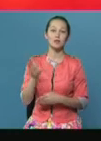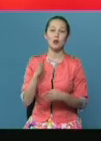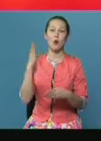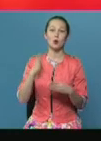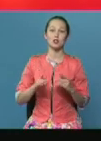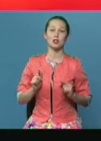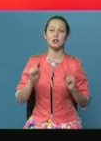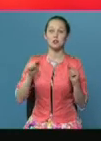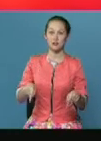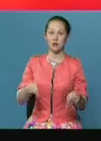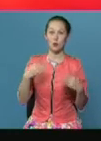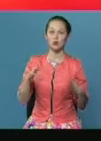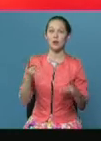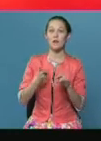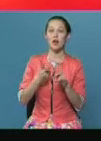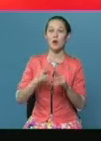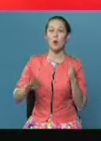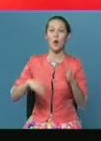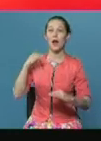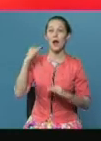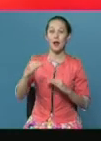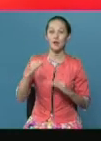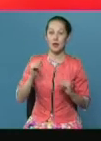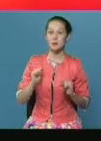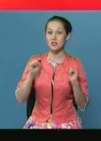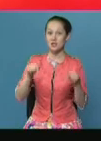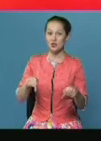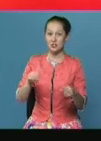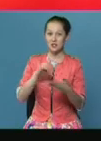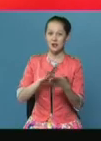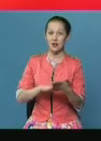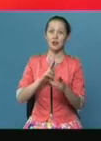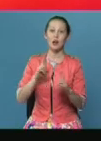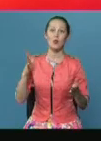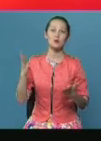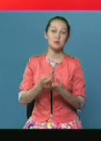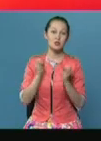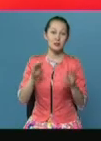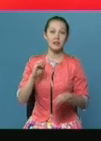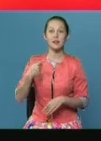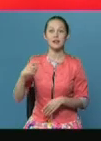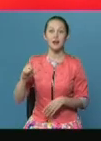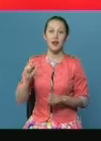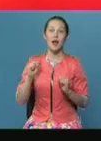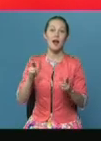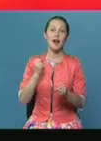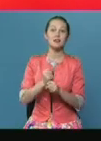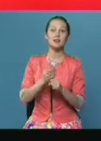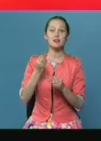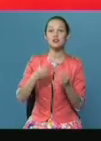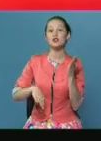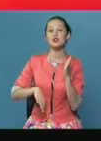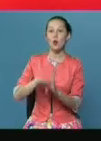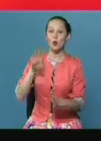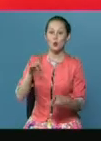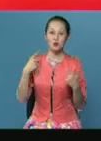волна зачисления завершается. Студентами станут те, кто успешно сдал ЕГЭ. А вот как сделать единый госэкзамен еще более